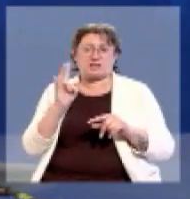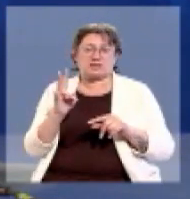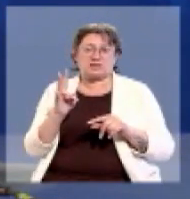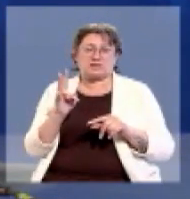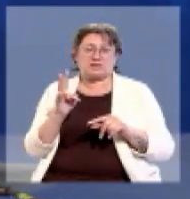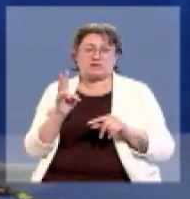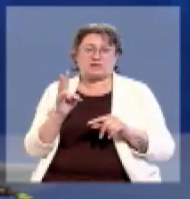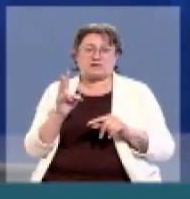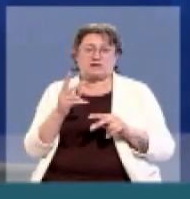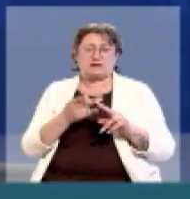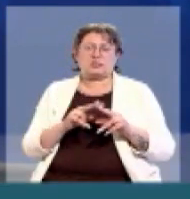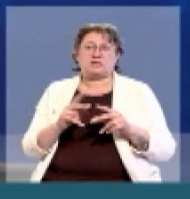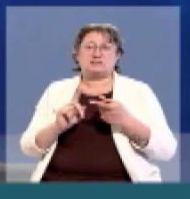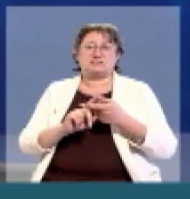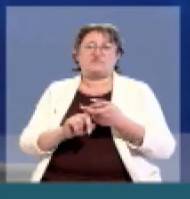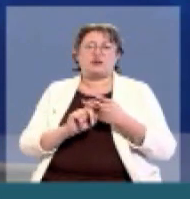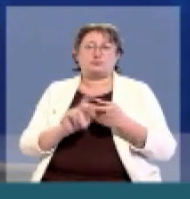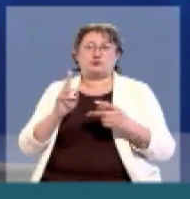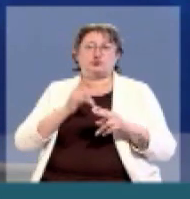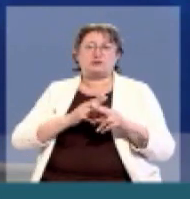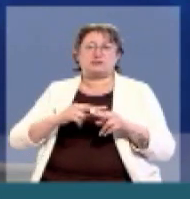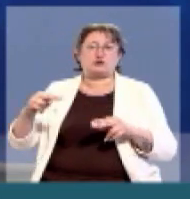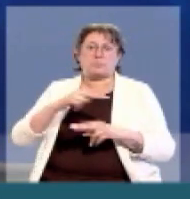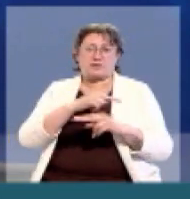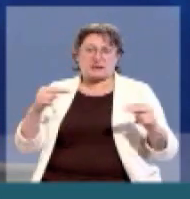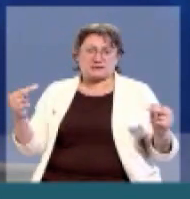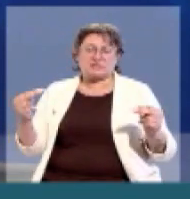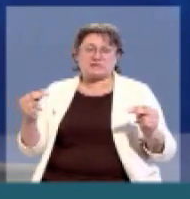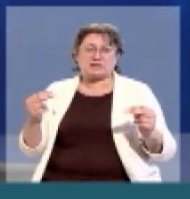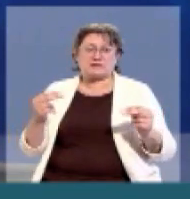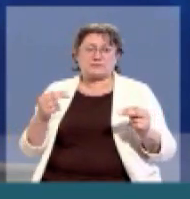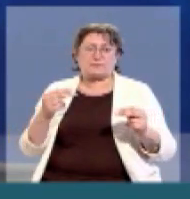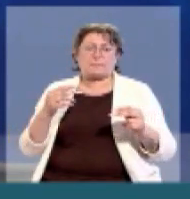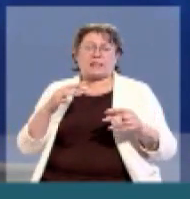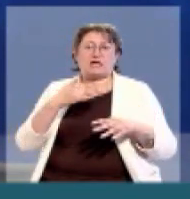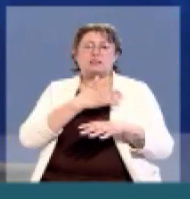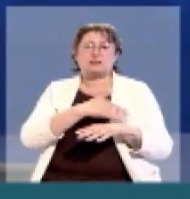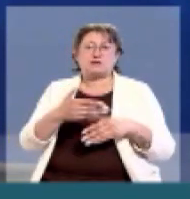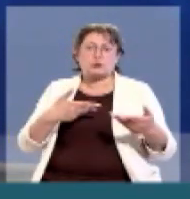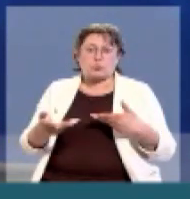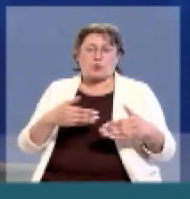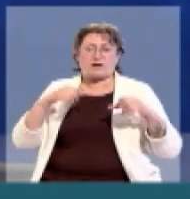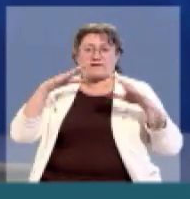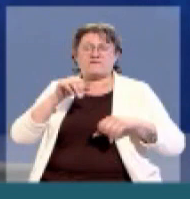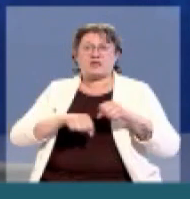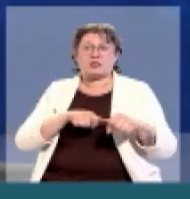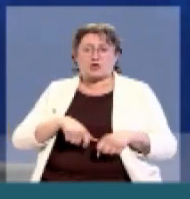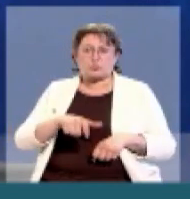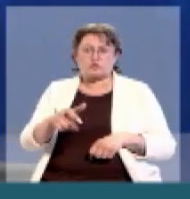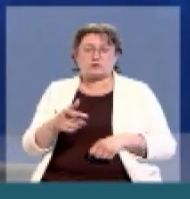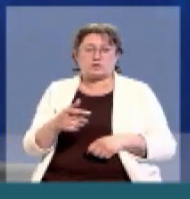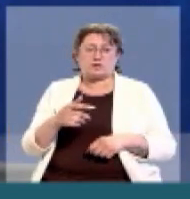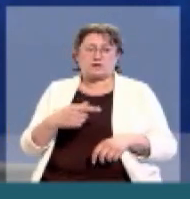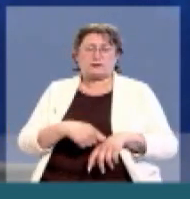Вот это свяжет, получается, там будут железнодорожные переезды и так далее, тротуары, освещение, велодорожка, то